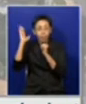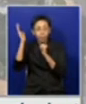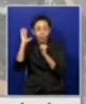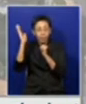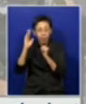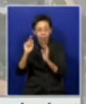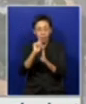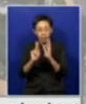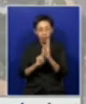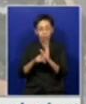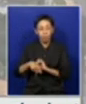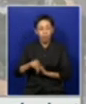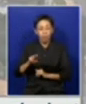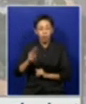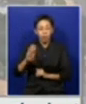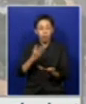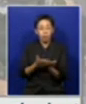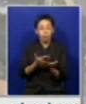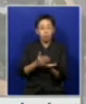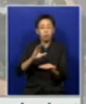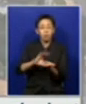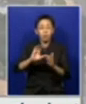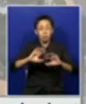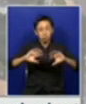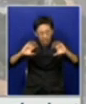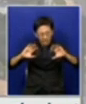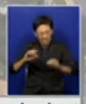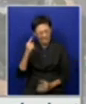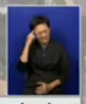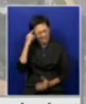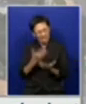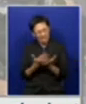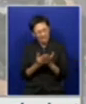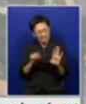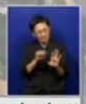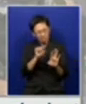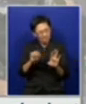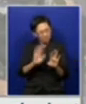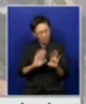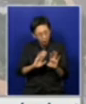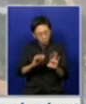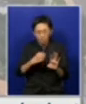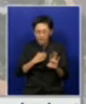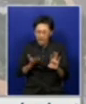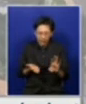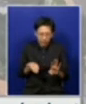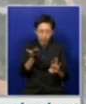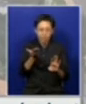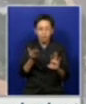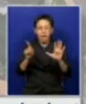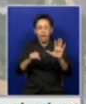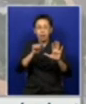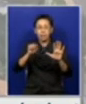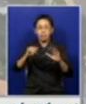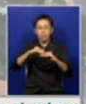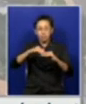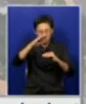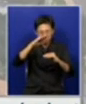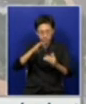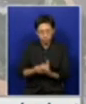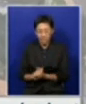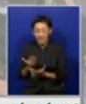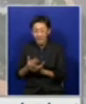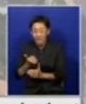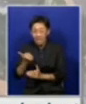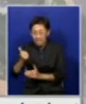พรบงบประมาณแล้วว่าประเทศไทยเนี่ยควรจะต้องมากกว่า 5% นะครับเราต้องลบงบอย่างอื่นนะครับเพื่อจะมา